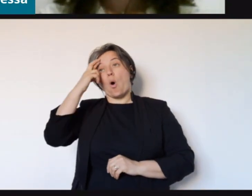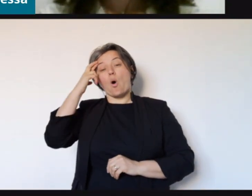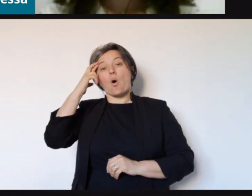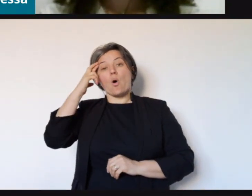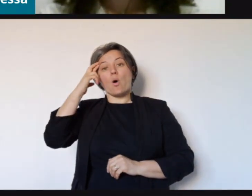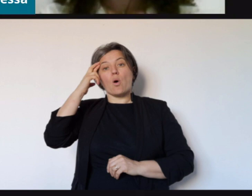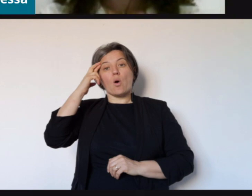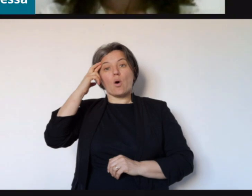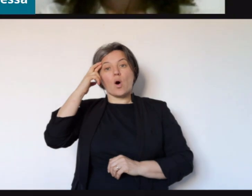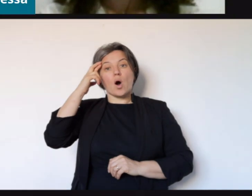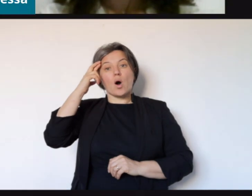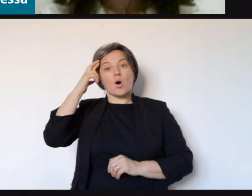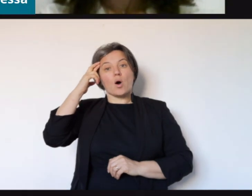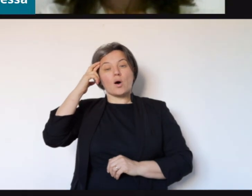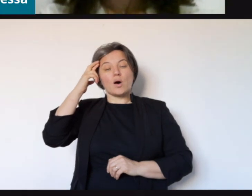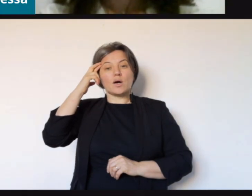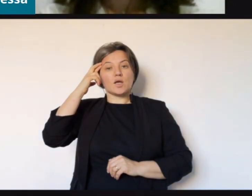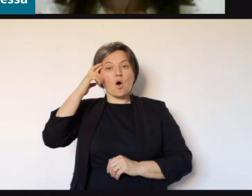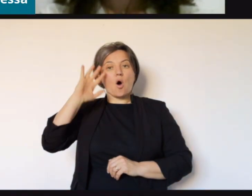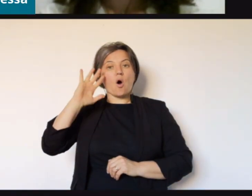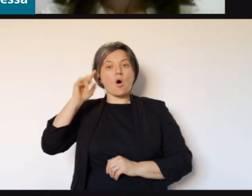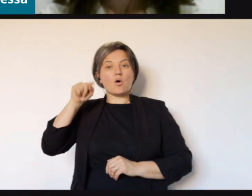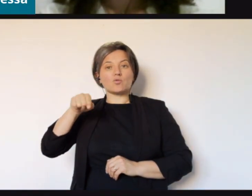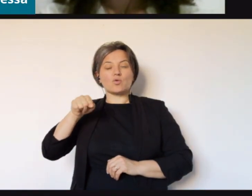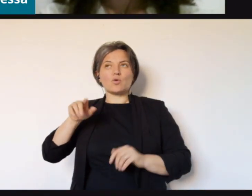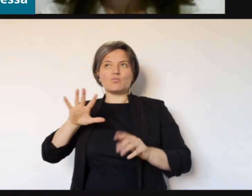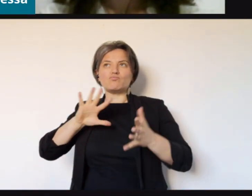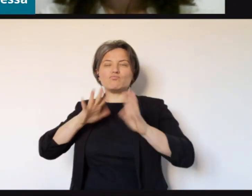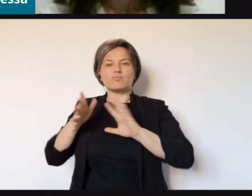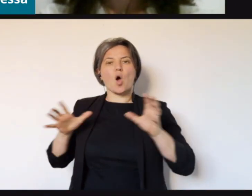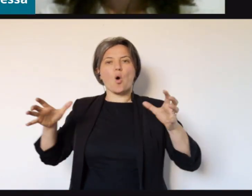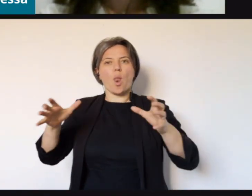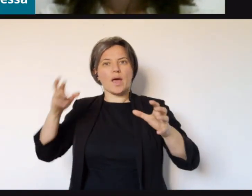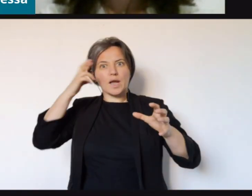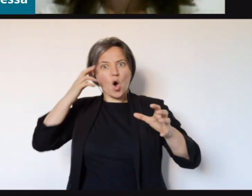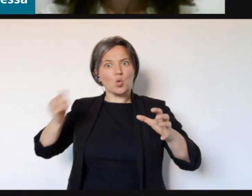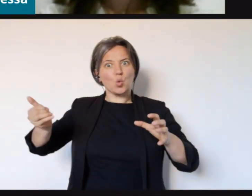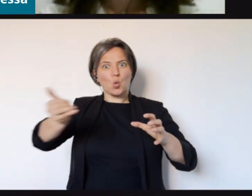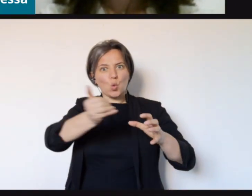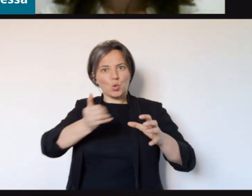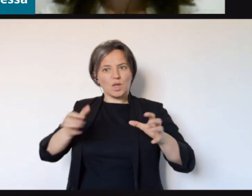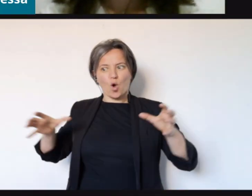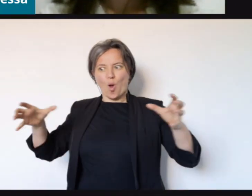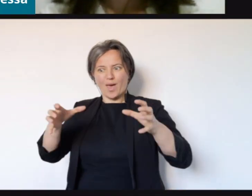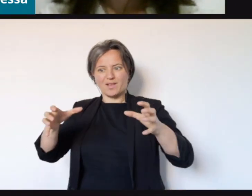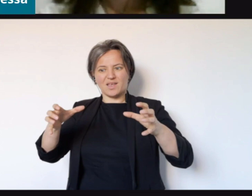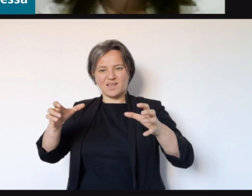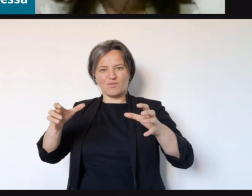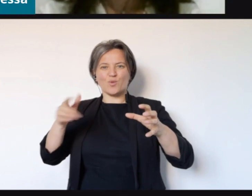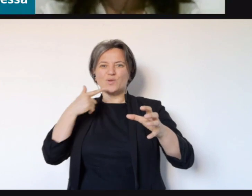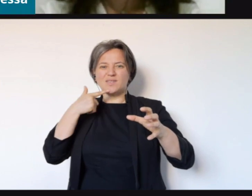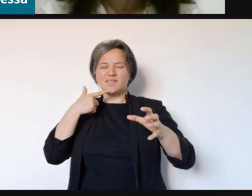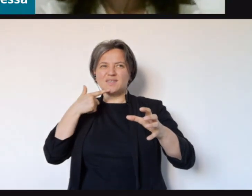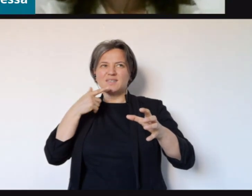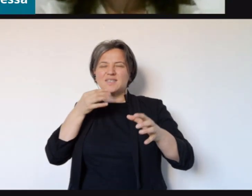che può diventare collettivo e quindi diventa qualcosa che ci